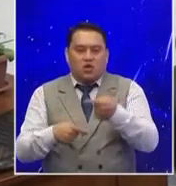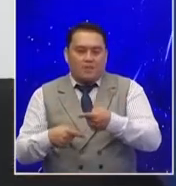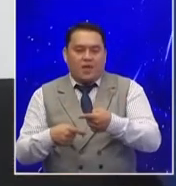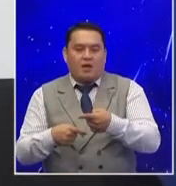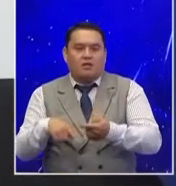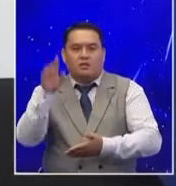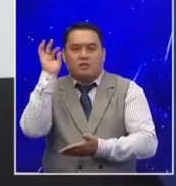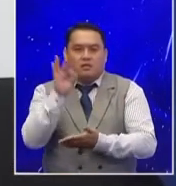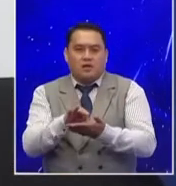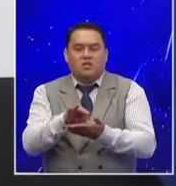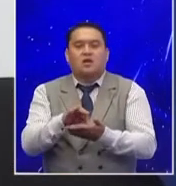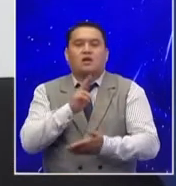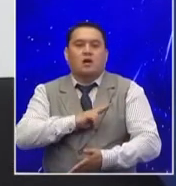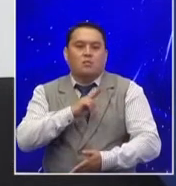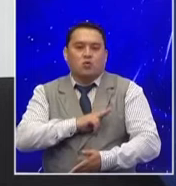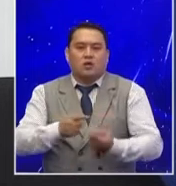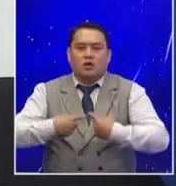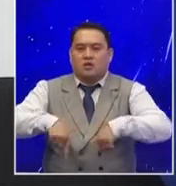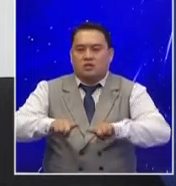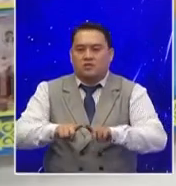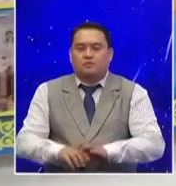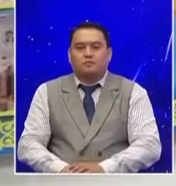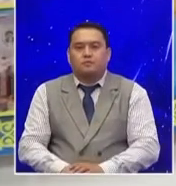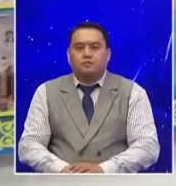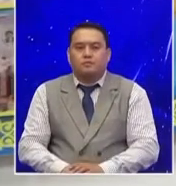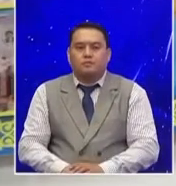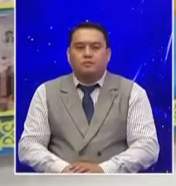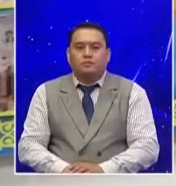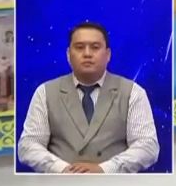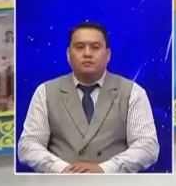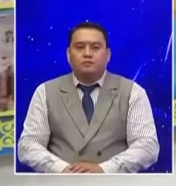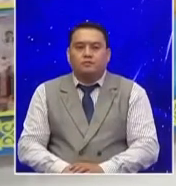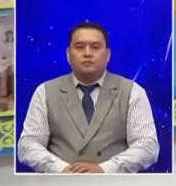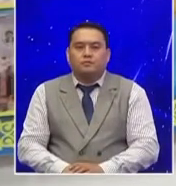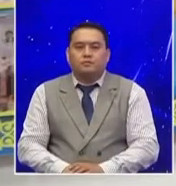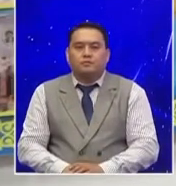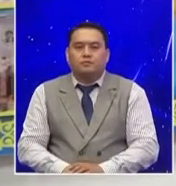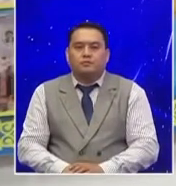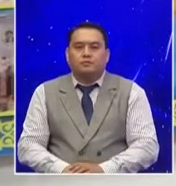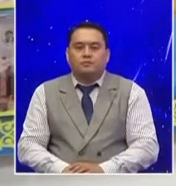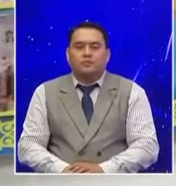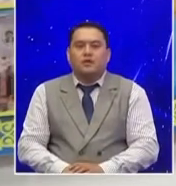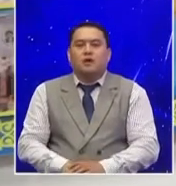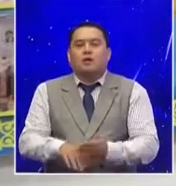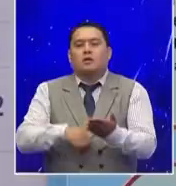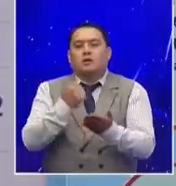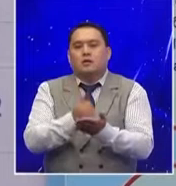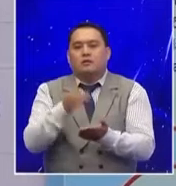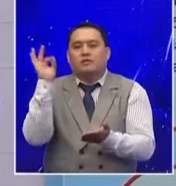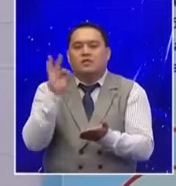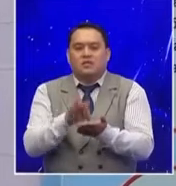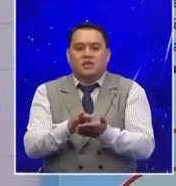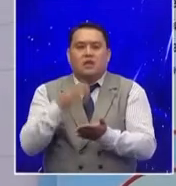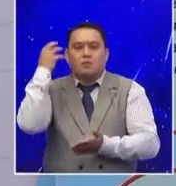это и нацелена работа данной организации. Основной задачей является оказание помощи